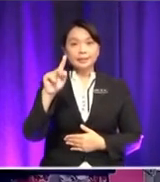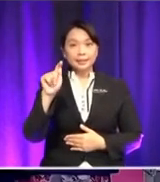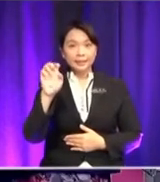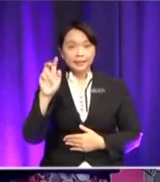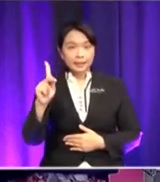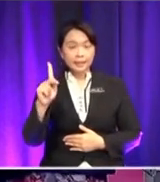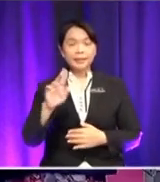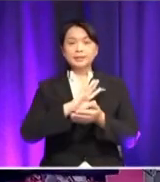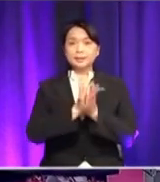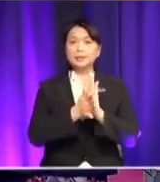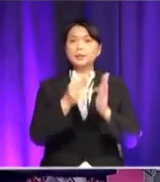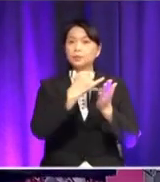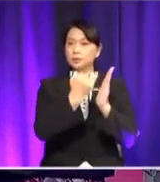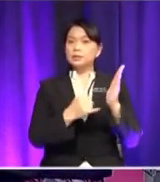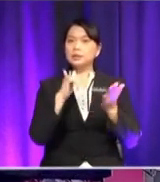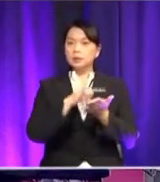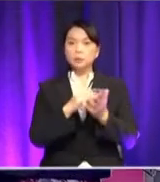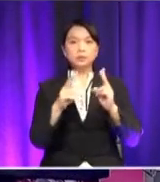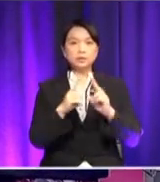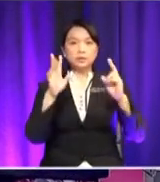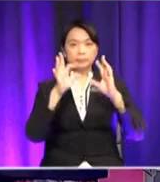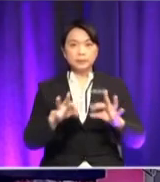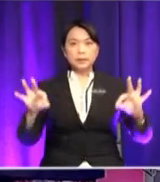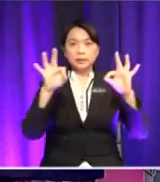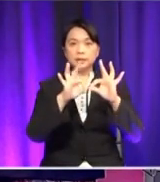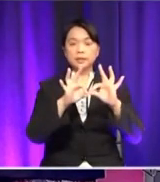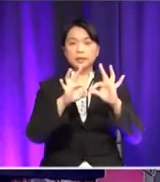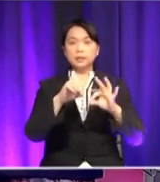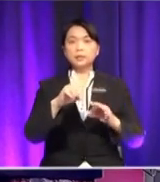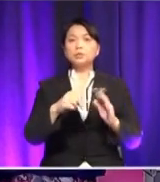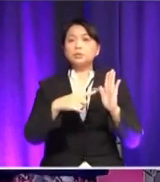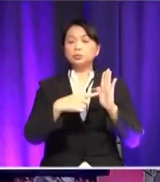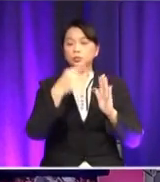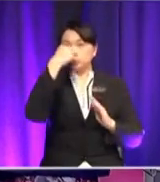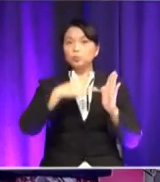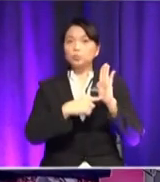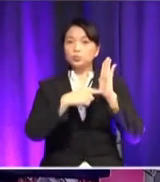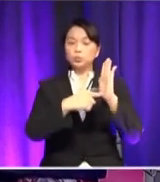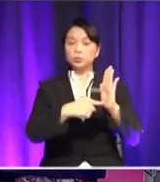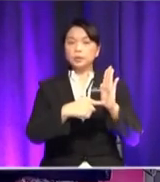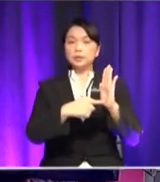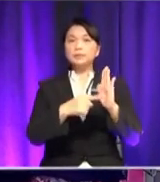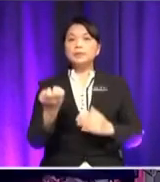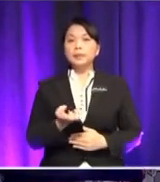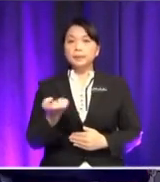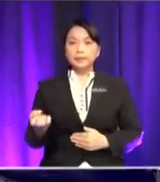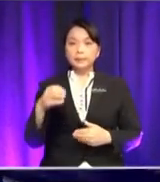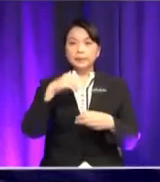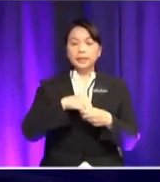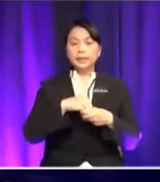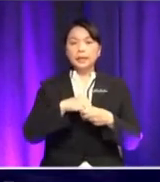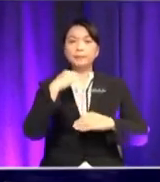penting dimana memaparkan elemen-elemen dalam binaan bangunan dimana lukisan